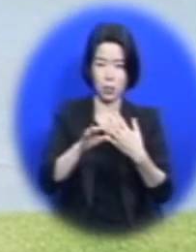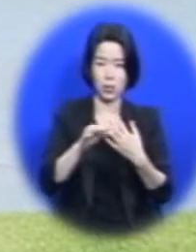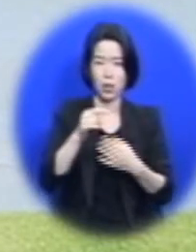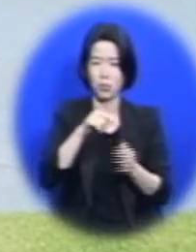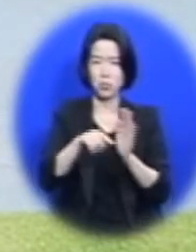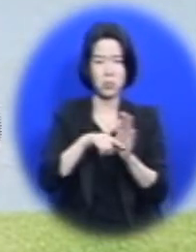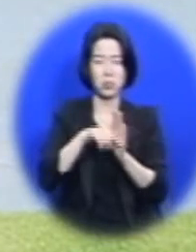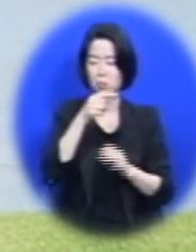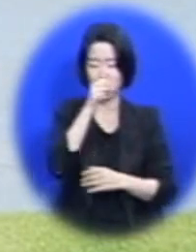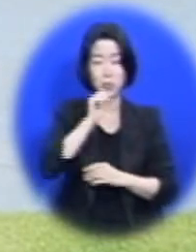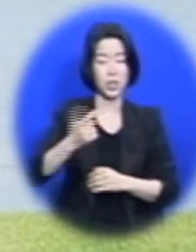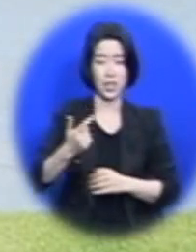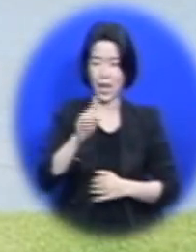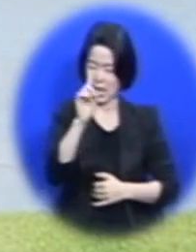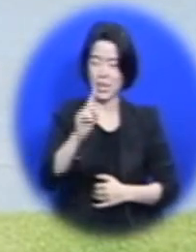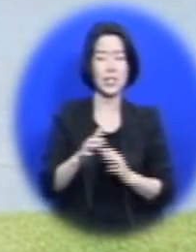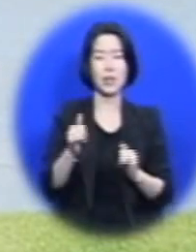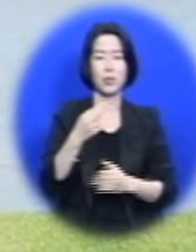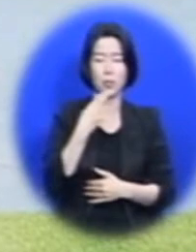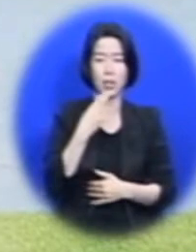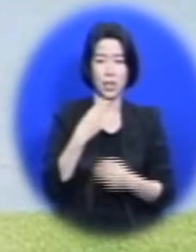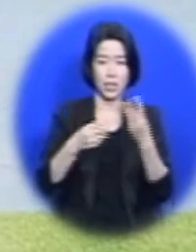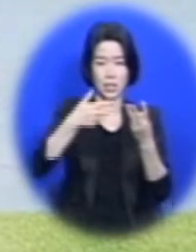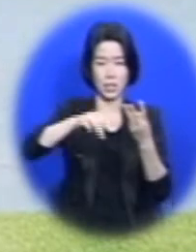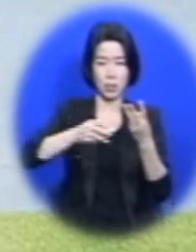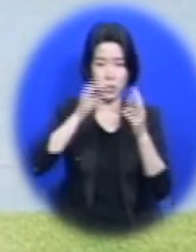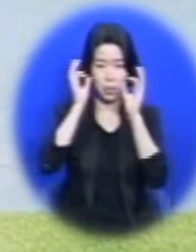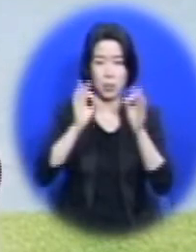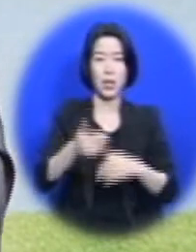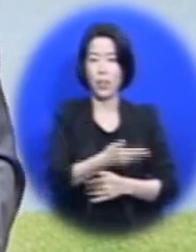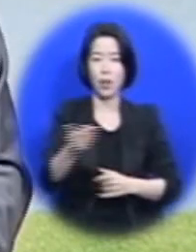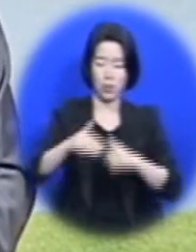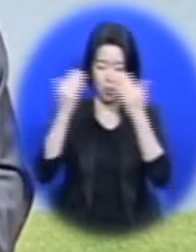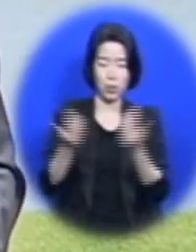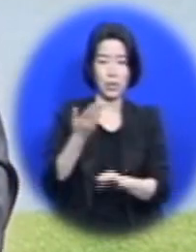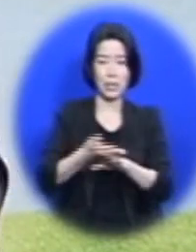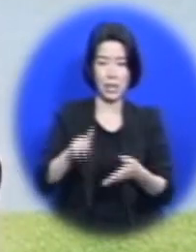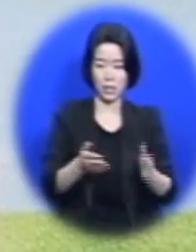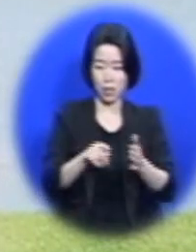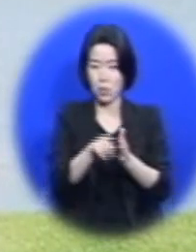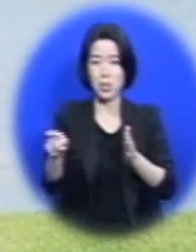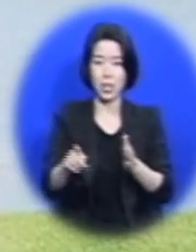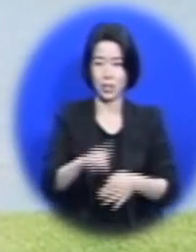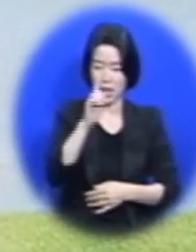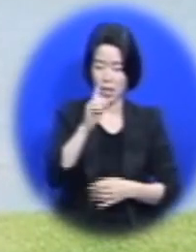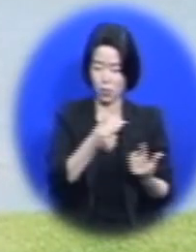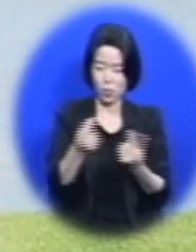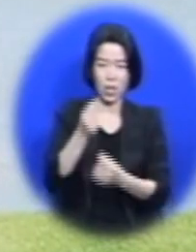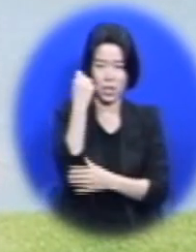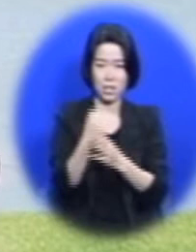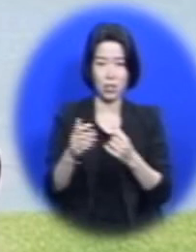부정적으로 나옵니다. 한 사람도 없다는 거죠. 3절에 보면 너희 모두는 다른 길로 빗나가서 하나같이